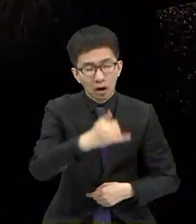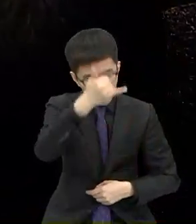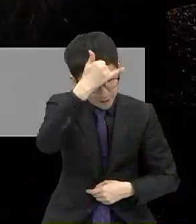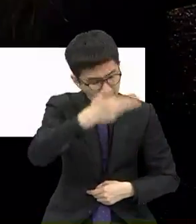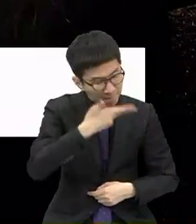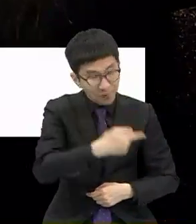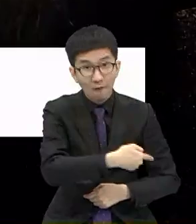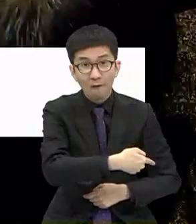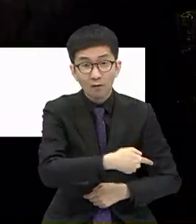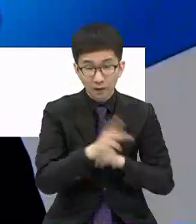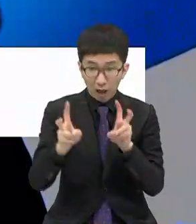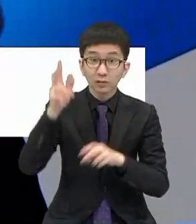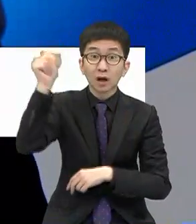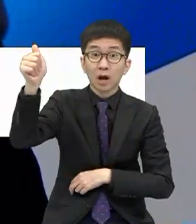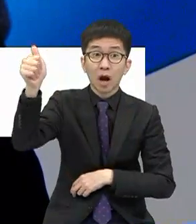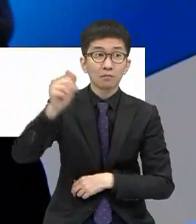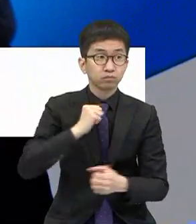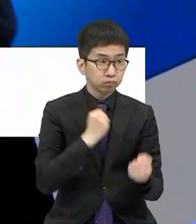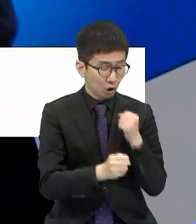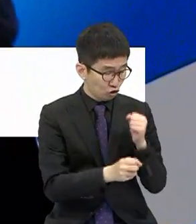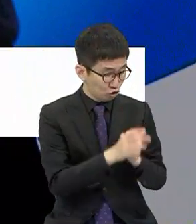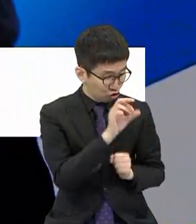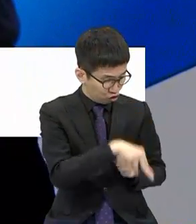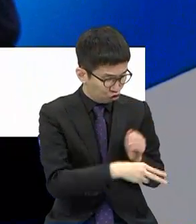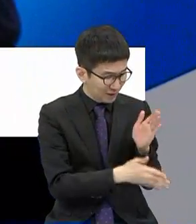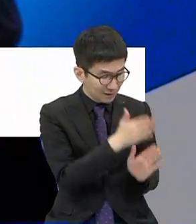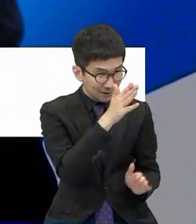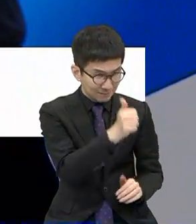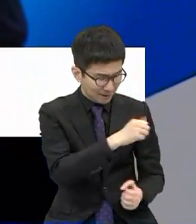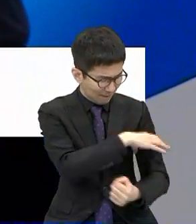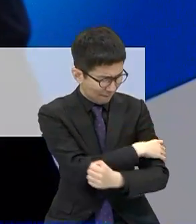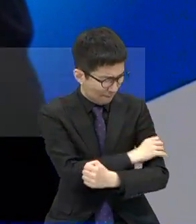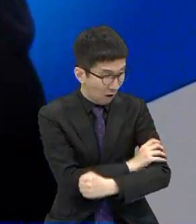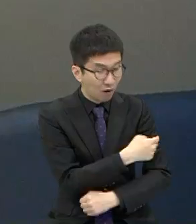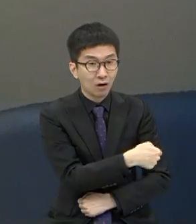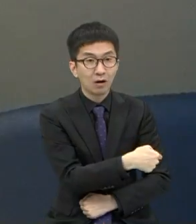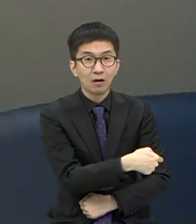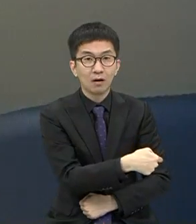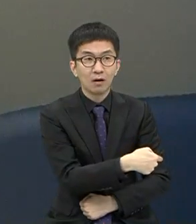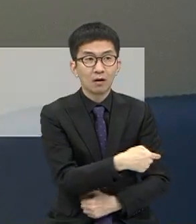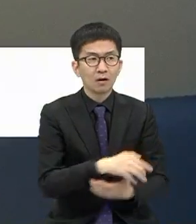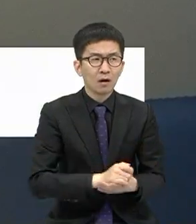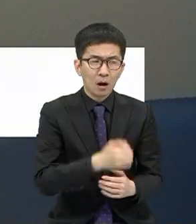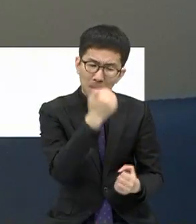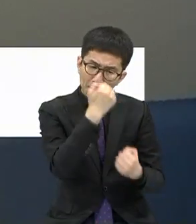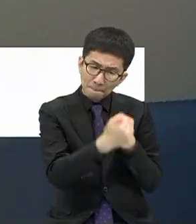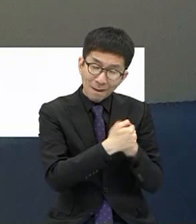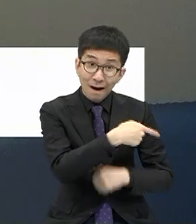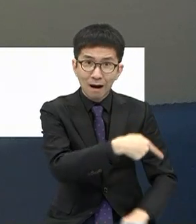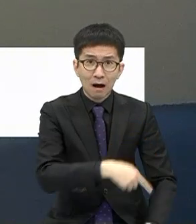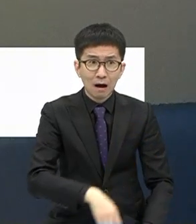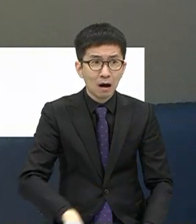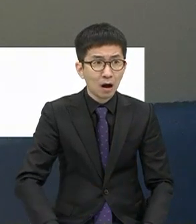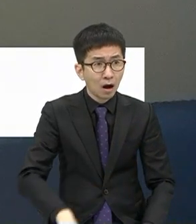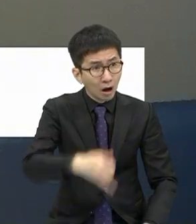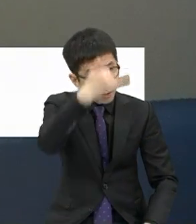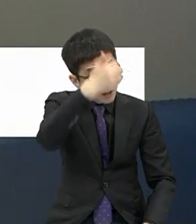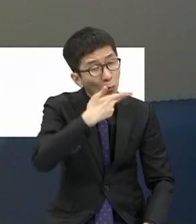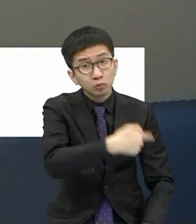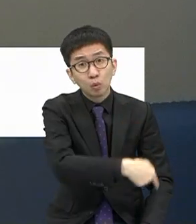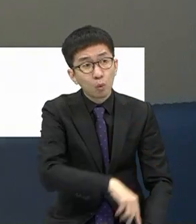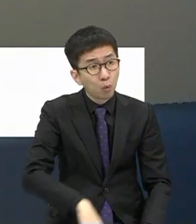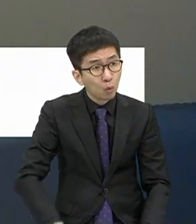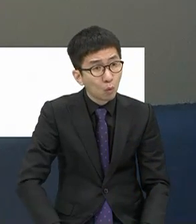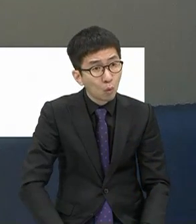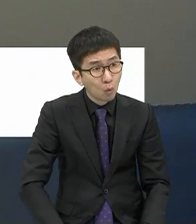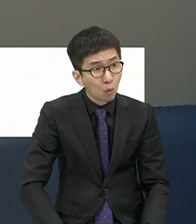자신이 사장으로 있는데도 유 전 본부장이 전권을 휘둘렀다고 했습니다. 막무가내로 말소부리 이런 사유 저런